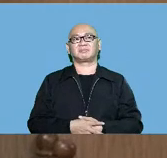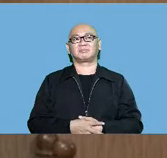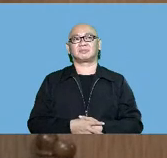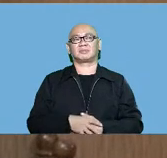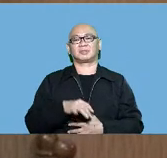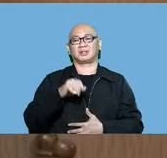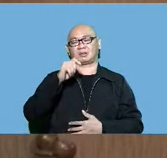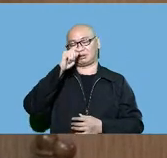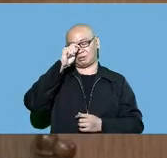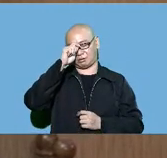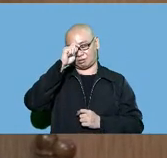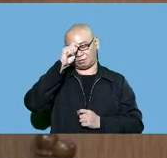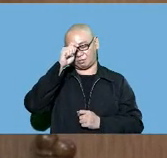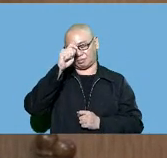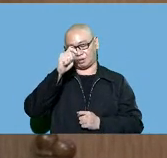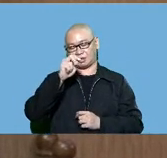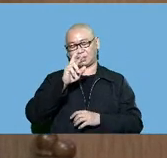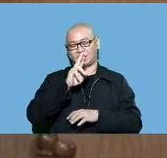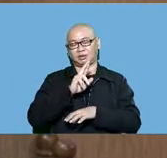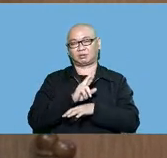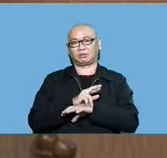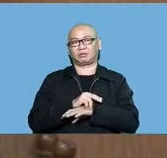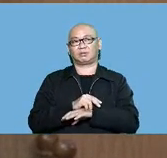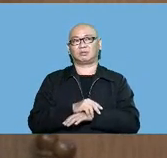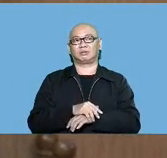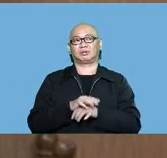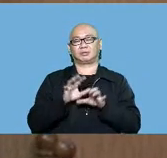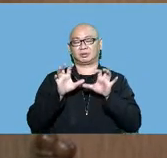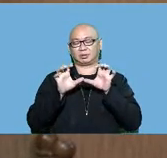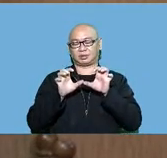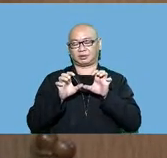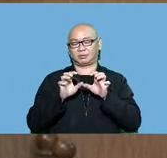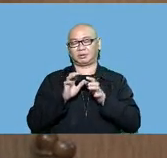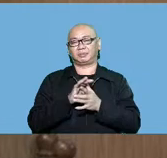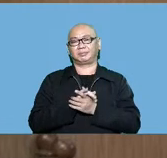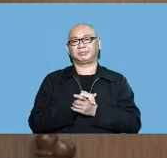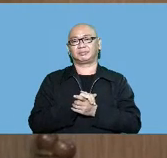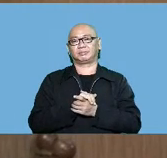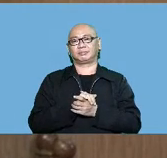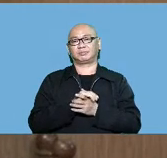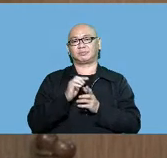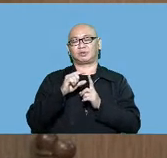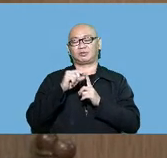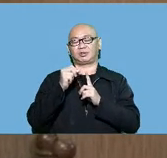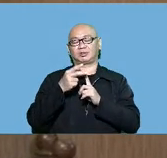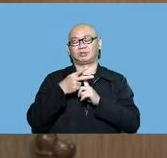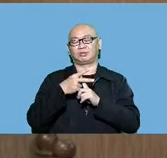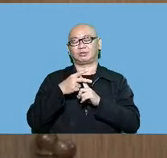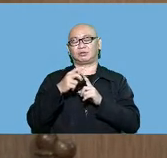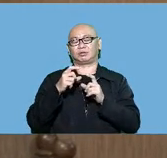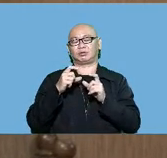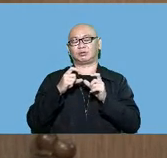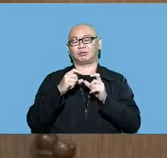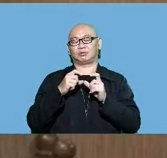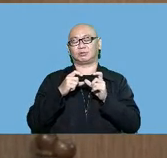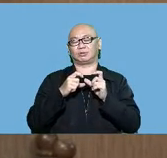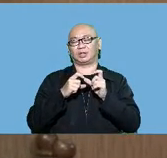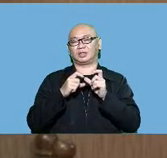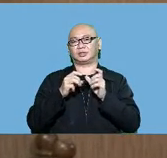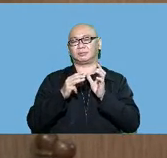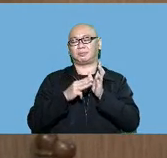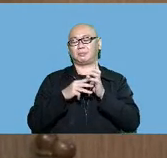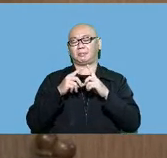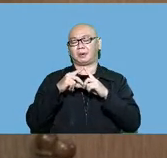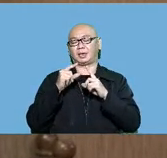Yang terhormat Rektor Universitas Negeri Semarang Profesor Dr. S. Martono